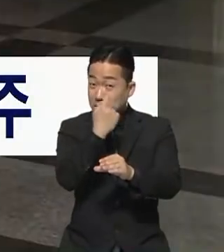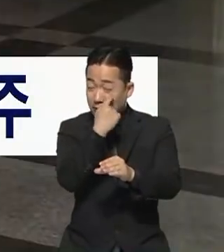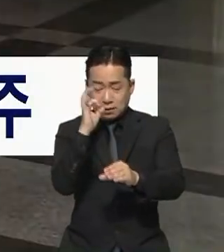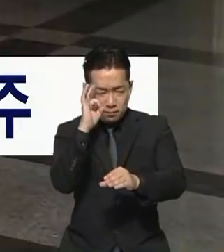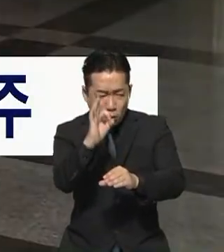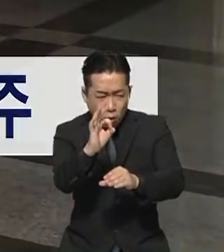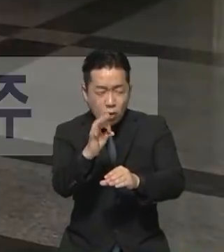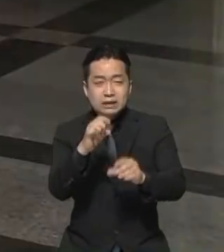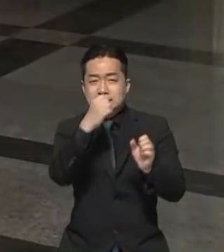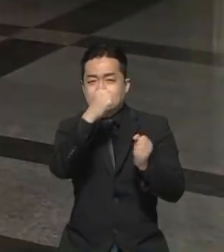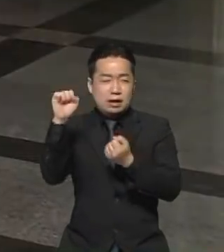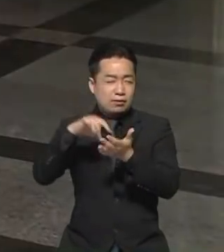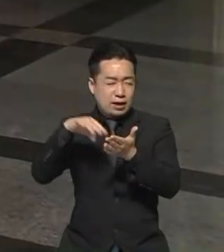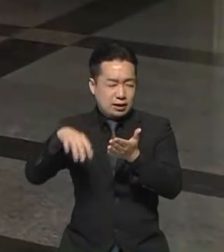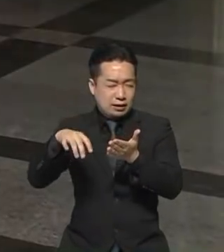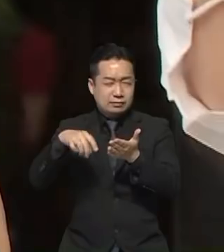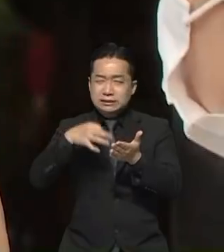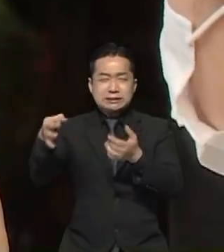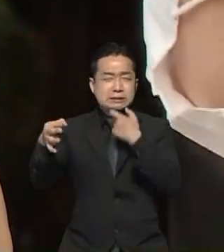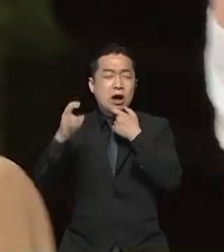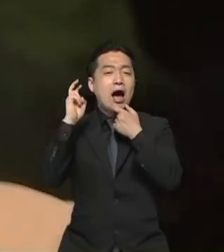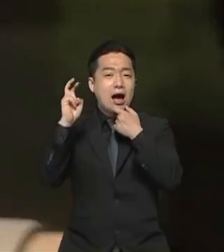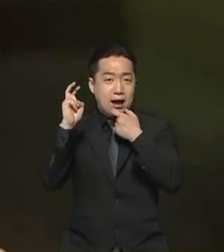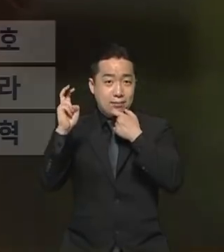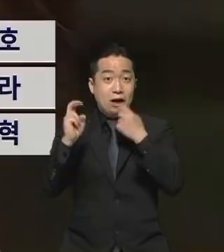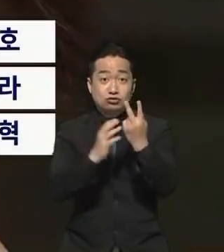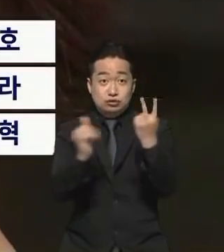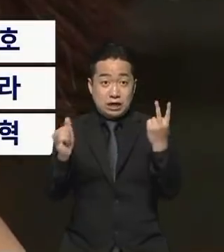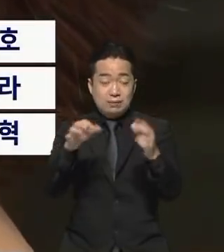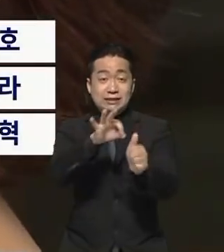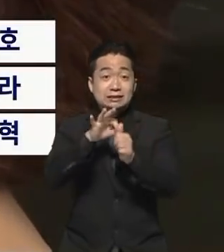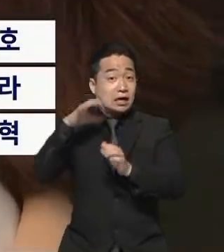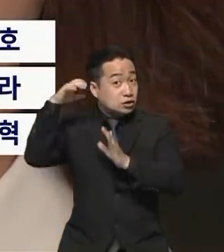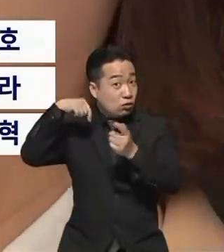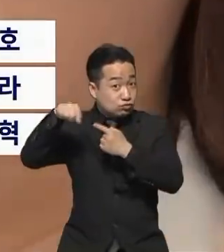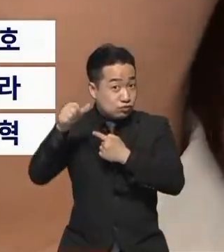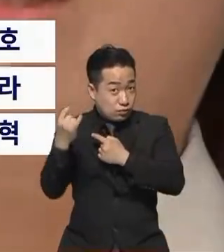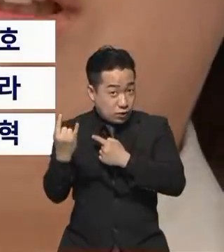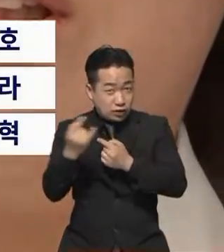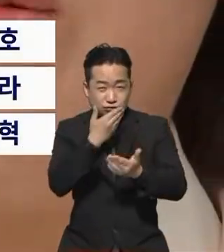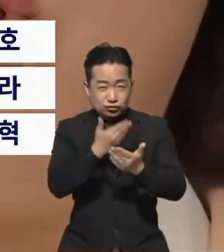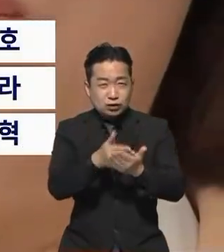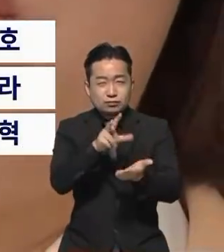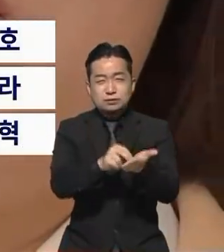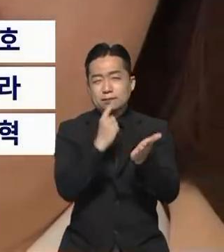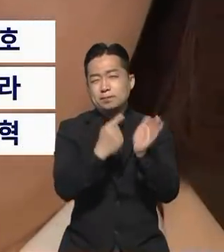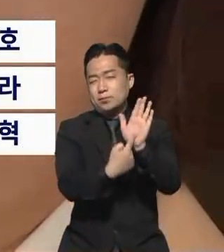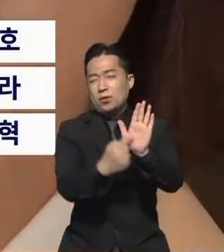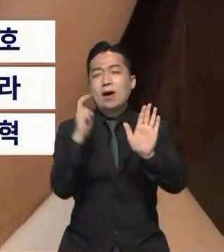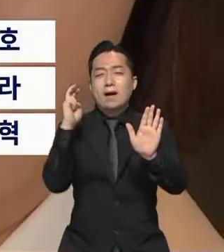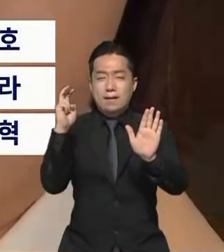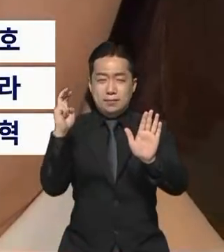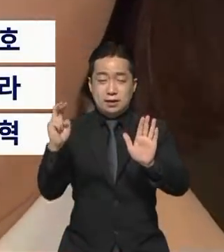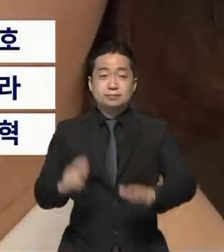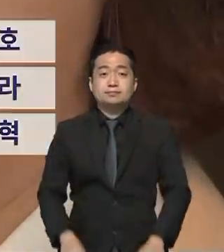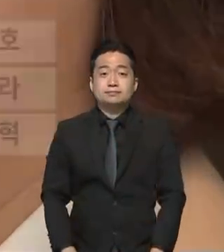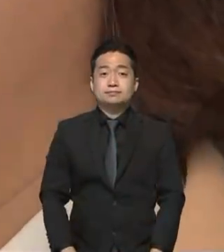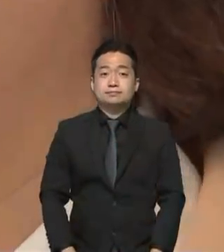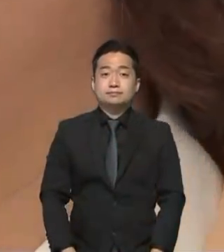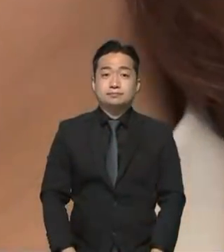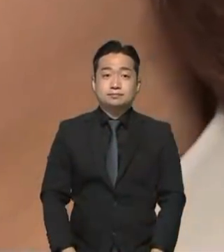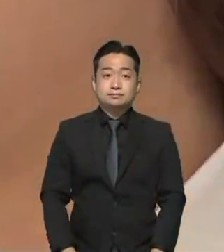의혹이 불거졌습니다. 곧 열리는 두 후보자의 인사청문회에서도 쟁점이 될 걸로 보입니다. SBS